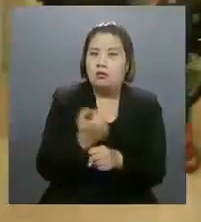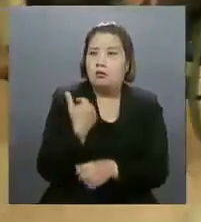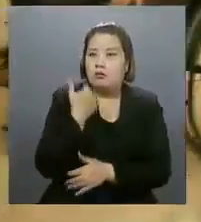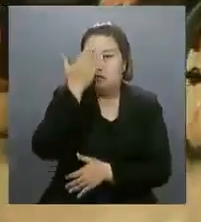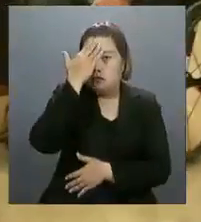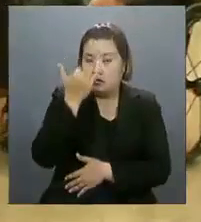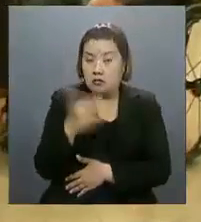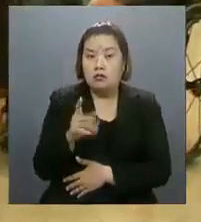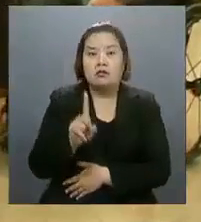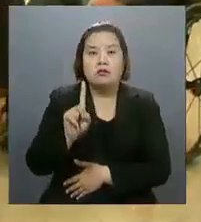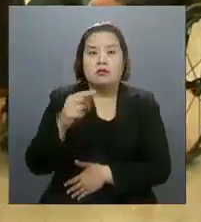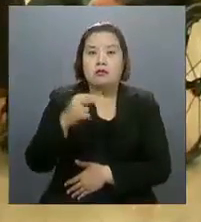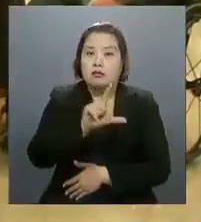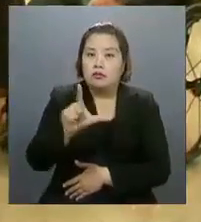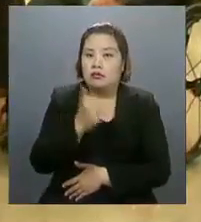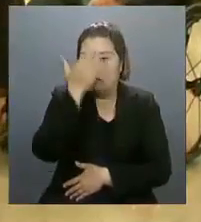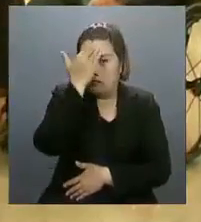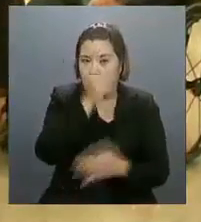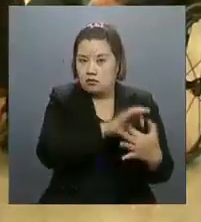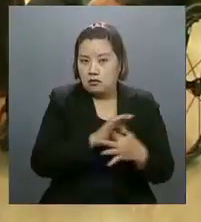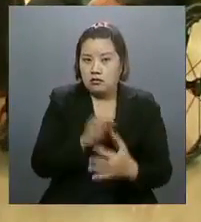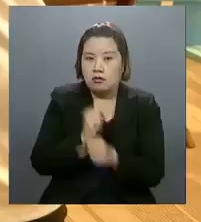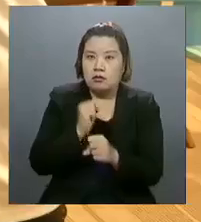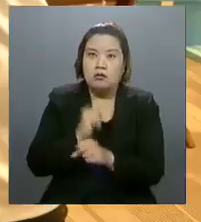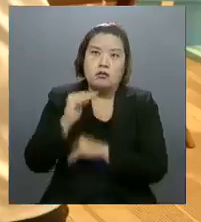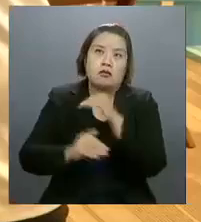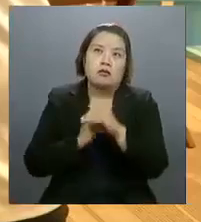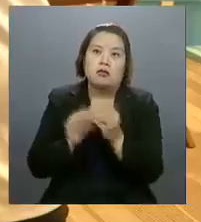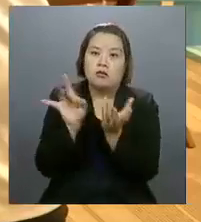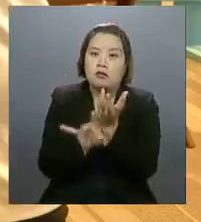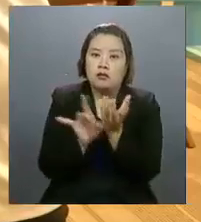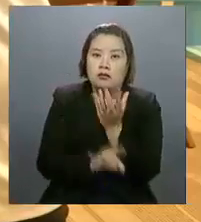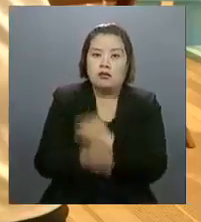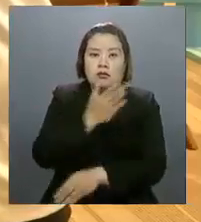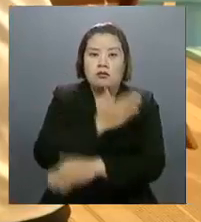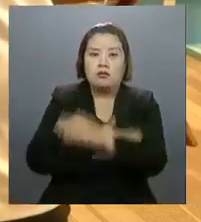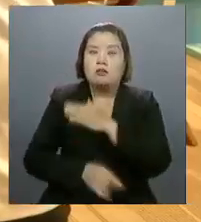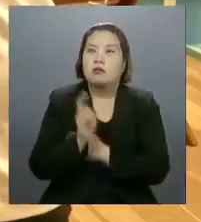ว่า 10,000 ล้านบาทเพื่อมาดำเนินการพัฒนาศักยภาพคนพิการอย่างจริงจังครับ